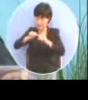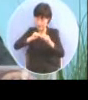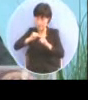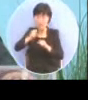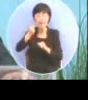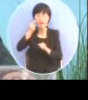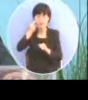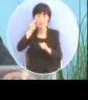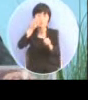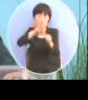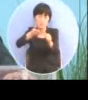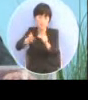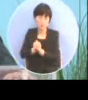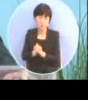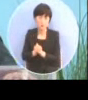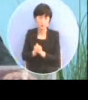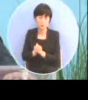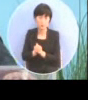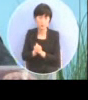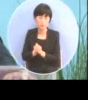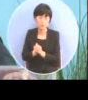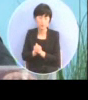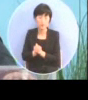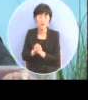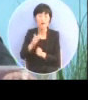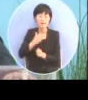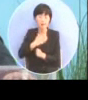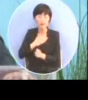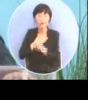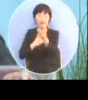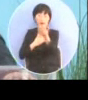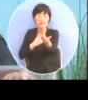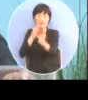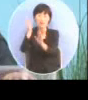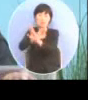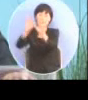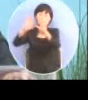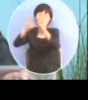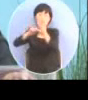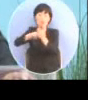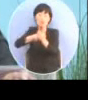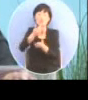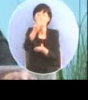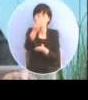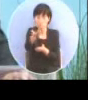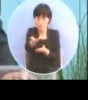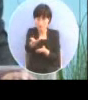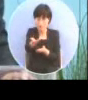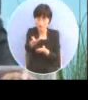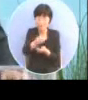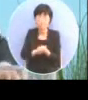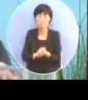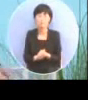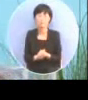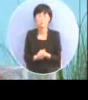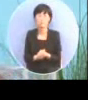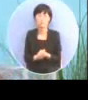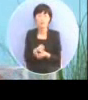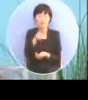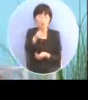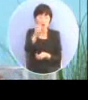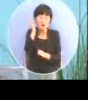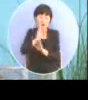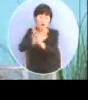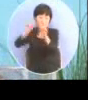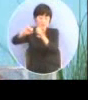thức với điều đó đi. 내가 네게 천국 열쇠를 놓을. Ta sẽ trao cho ngươi chìa khóa thiên quốc. 네 lời hứa thứ ba. 네가 하늘에서